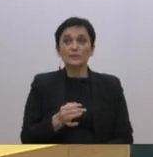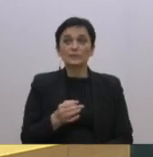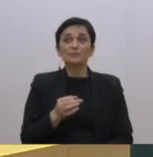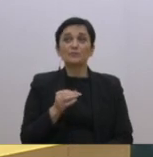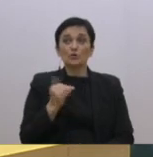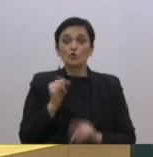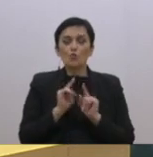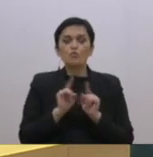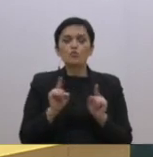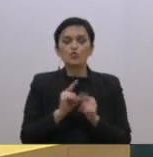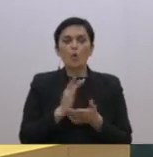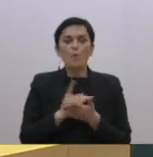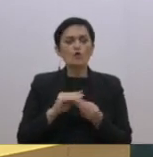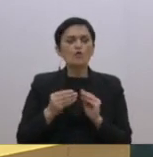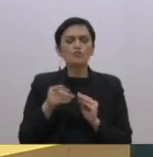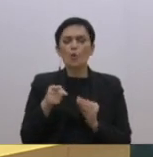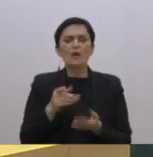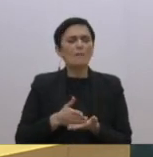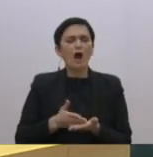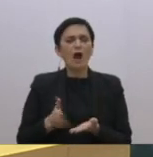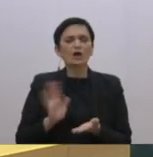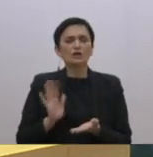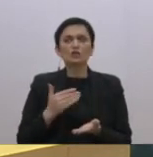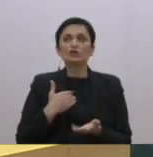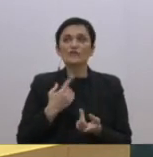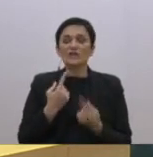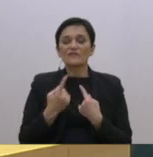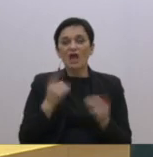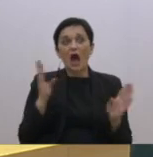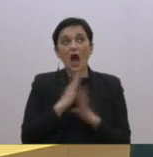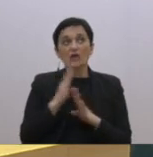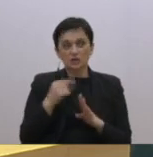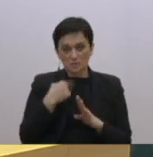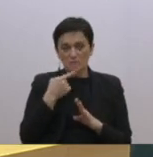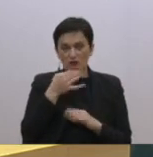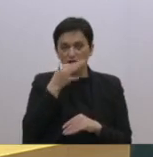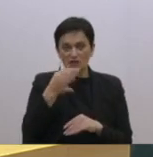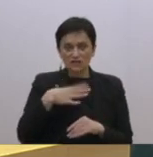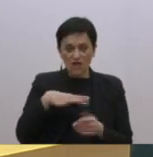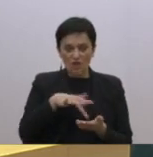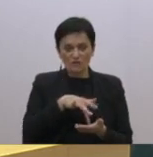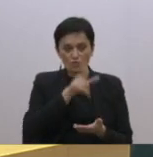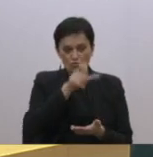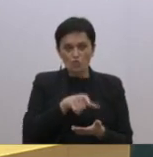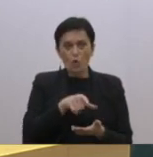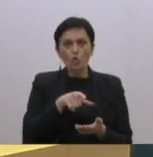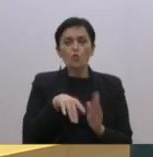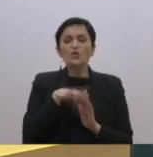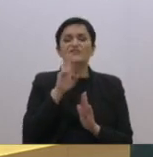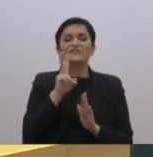ასევე მიდის პროპაგანდა, თითქოს ეს პრობლემა არ არის და ჩვენ ლაპარაკობთ აერზე. მე გეტყვით, საქართველოს მოქალაქეზე უკეთესად ვინ